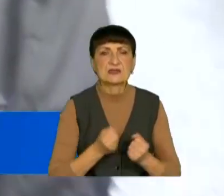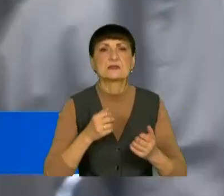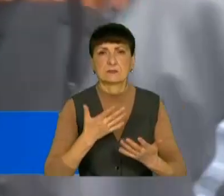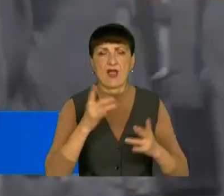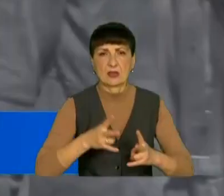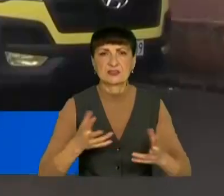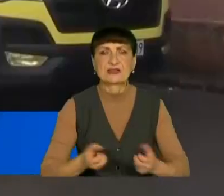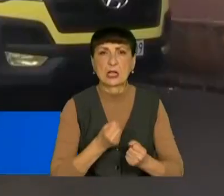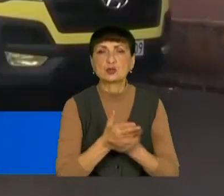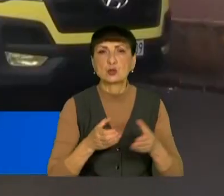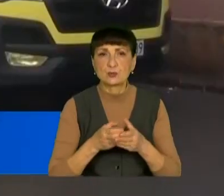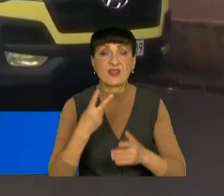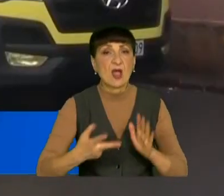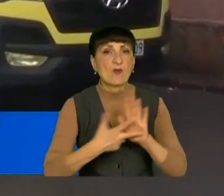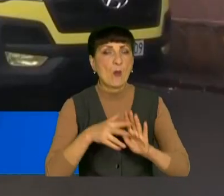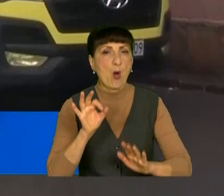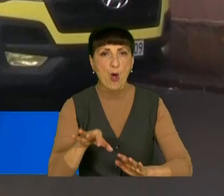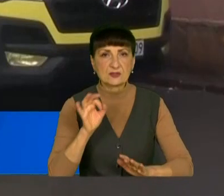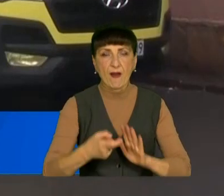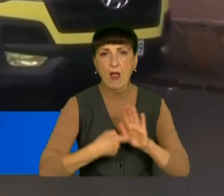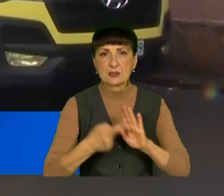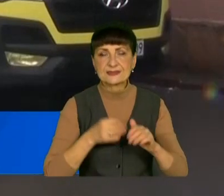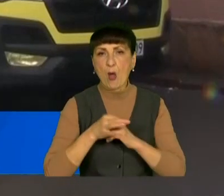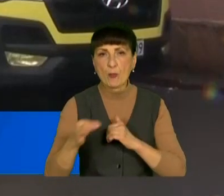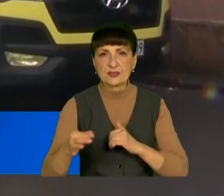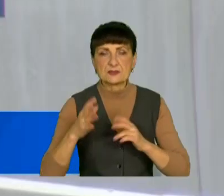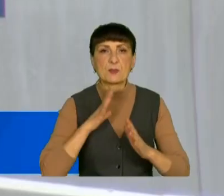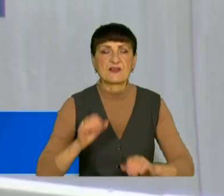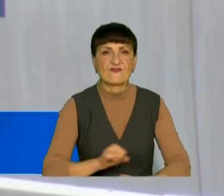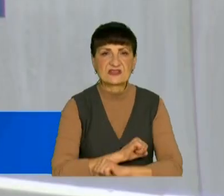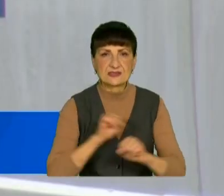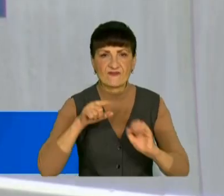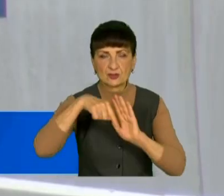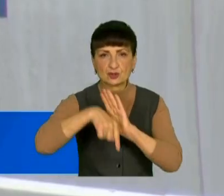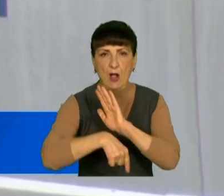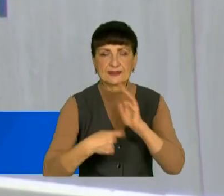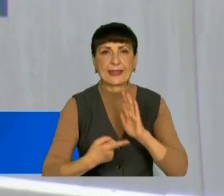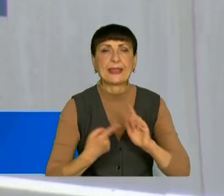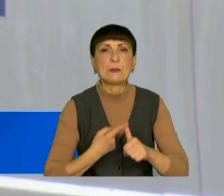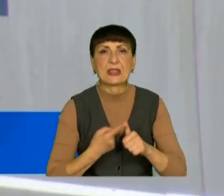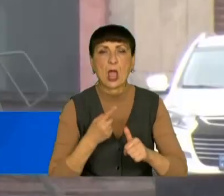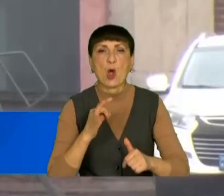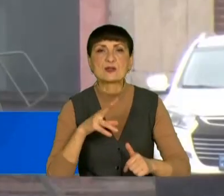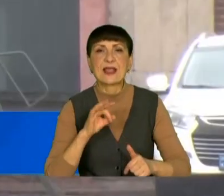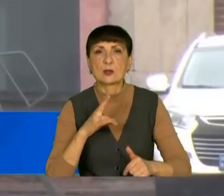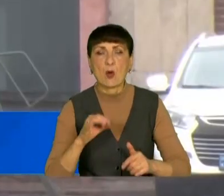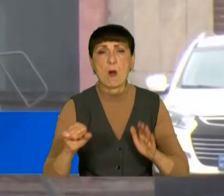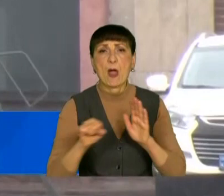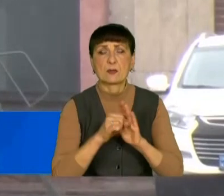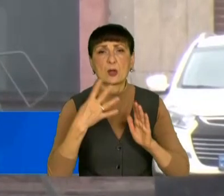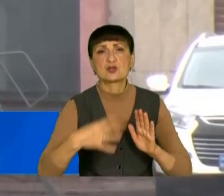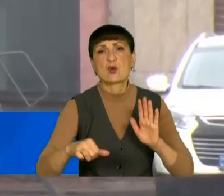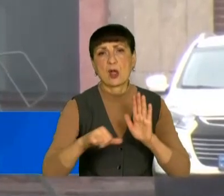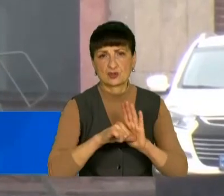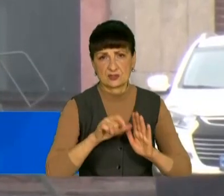служб. Напомню, 28 октября в Карагандинской области произошел взрыв на шахте имени Костенко. Тогда погибли